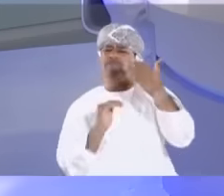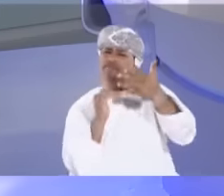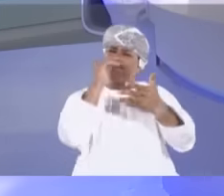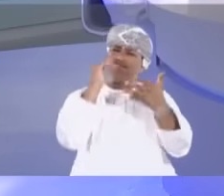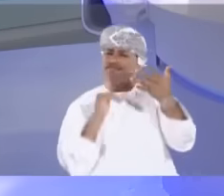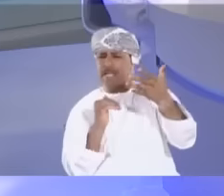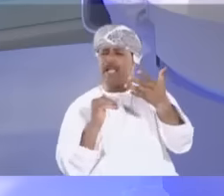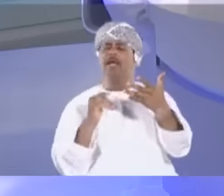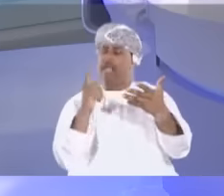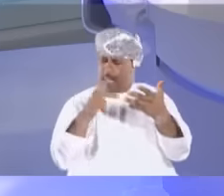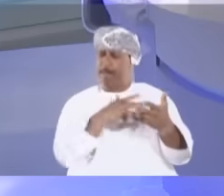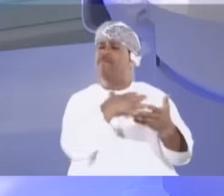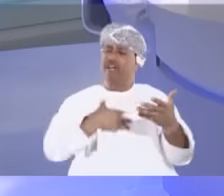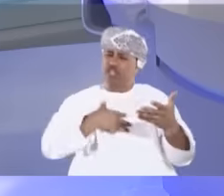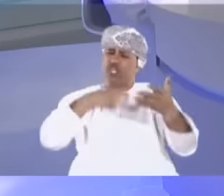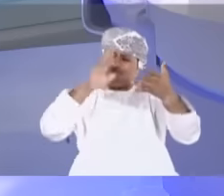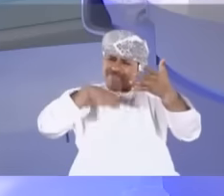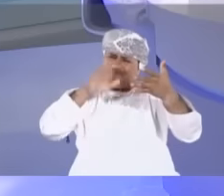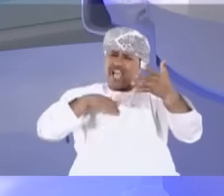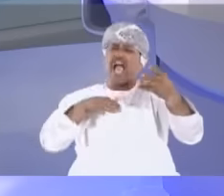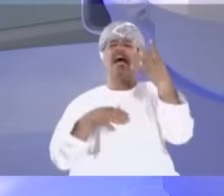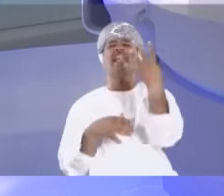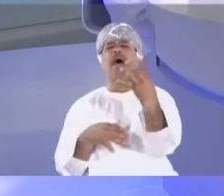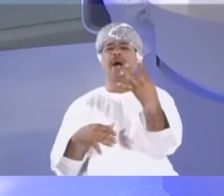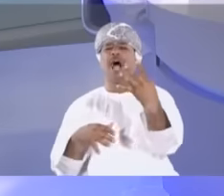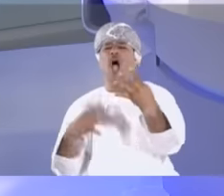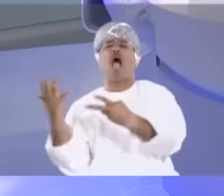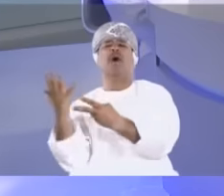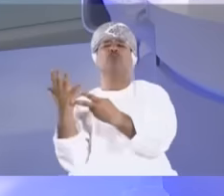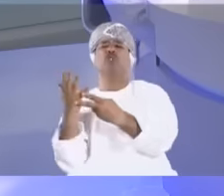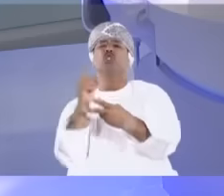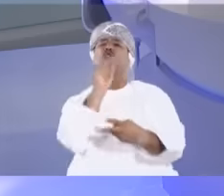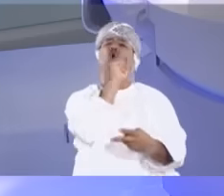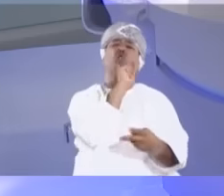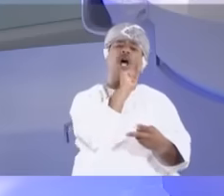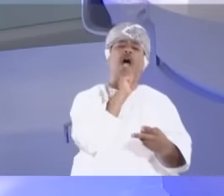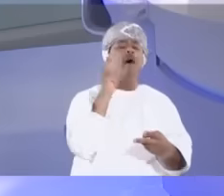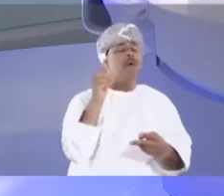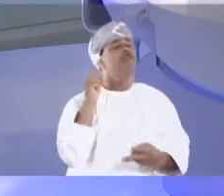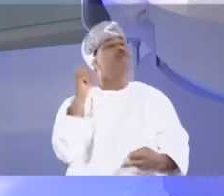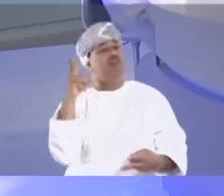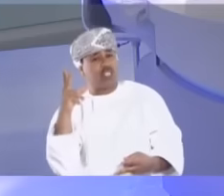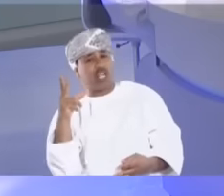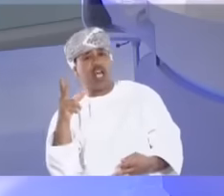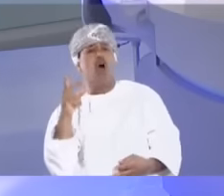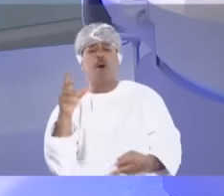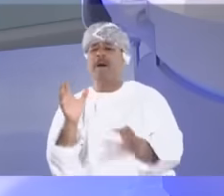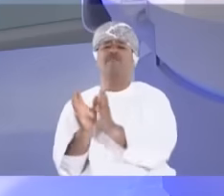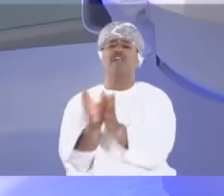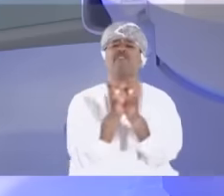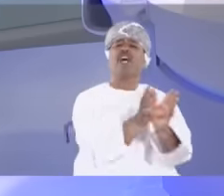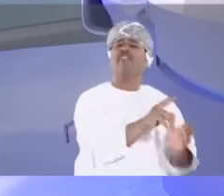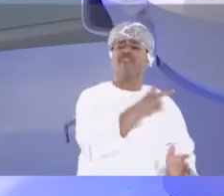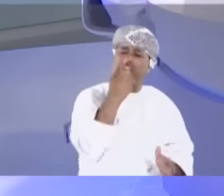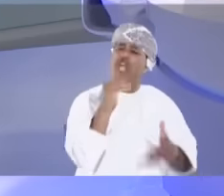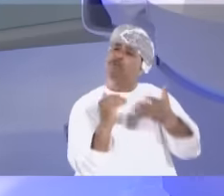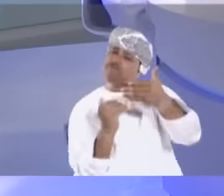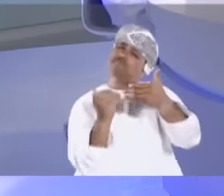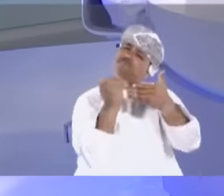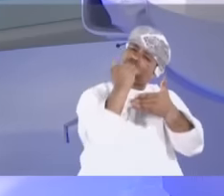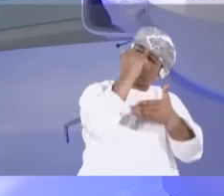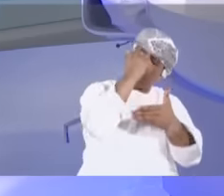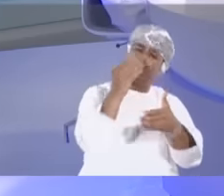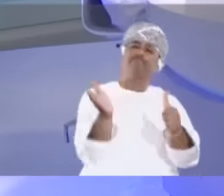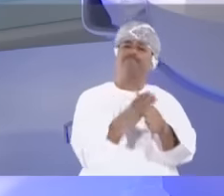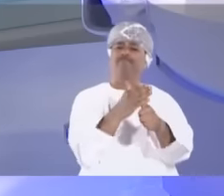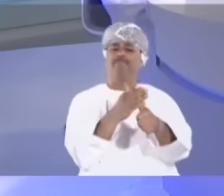يعني يتراجع فنجة للمركز الرابع وفي رصيده 25 نقطة، وبالتالي هي فرصة للفرق الأخرى من أجل التربع في قمة